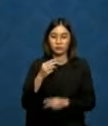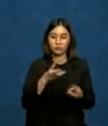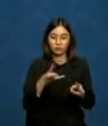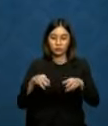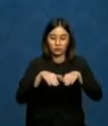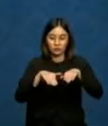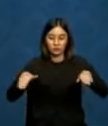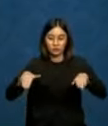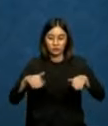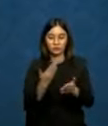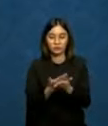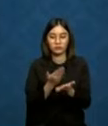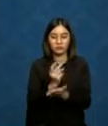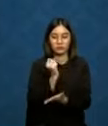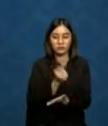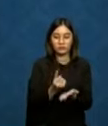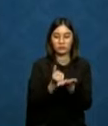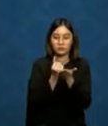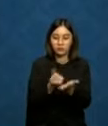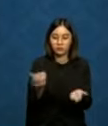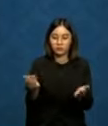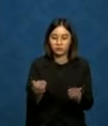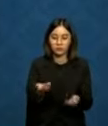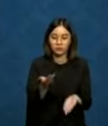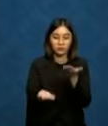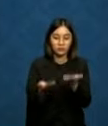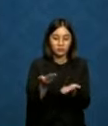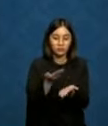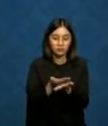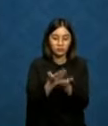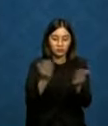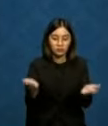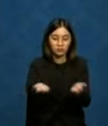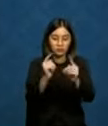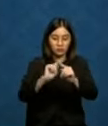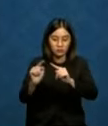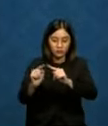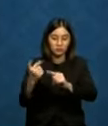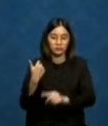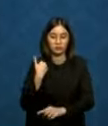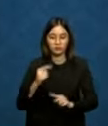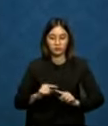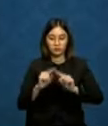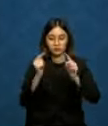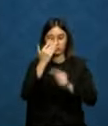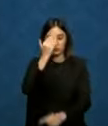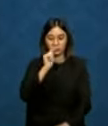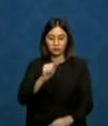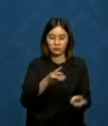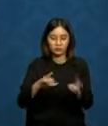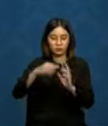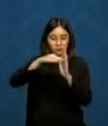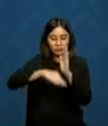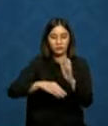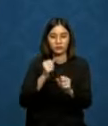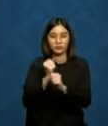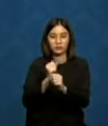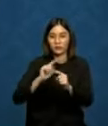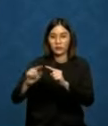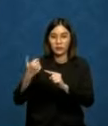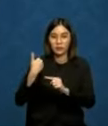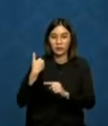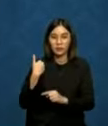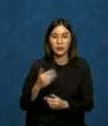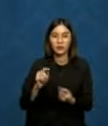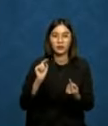เกณฑ์ในการที่จะจ่ายเงินช่วยเหลือหรืออุดหนุนตรงนี้เสร็จแล้วคราวนี้เนื่องจากว่าในการดำเนินงานเนี่ยเมื่อมัน